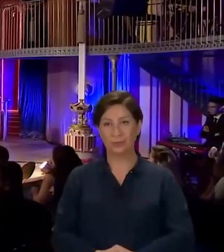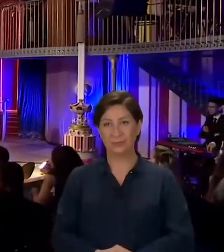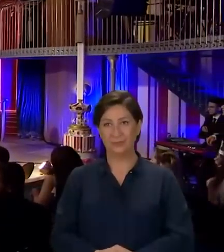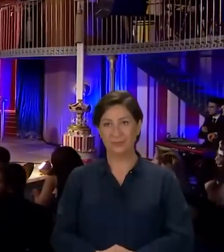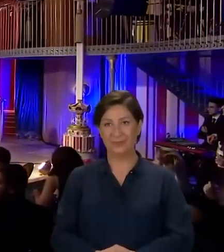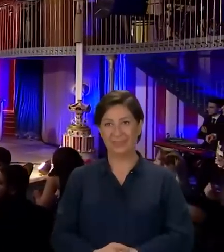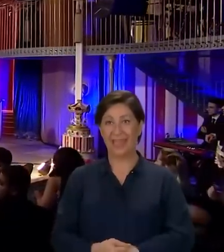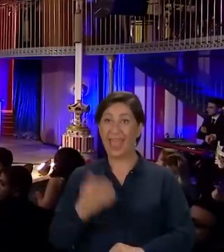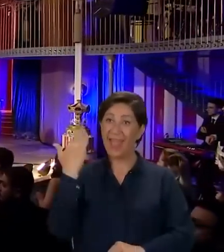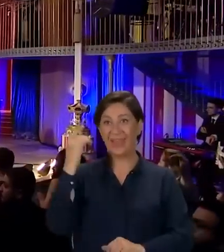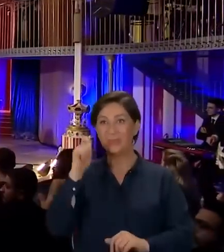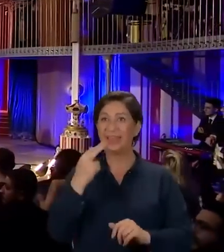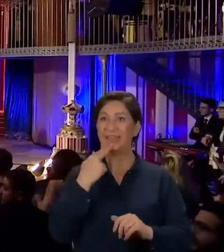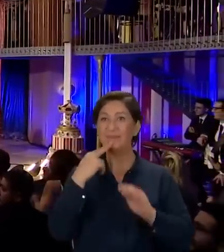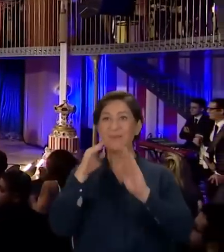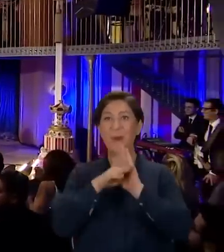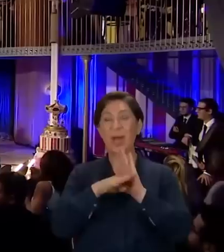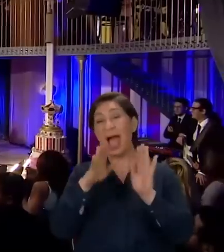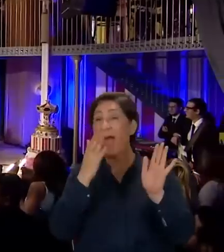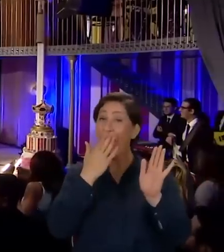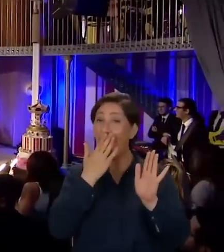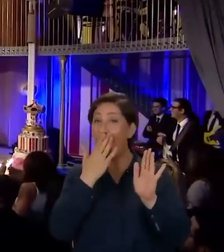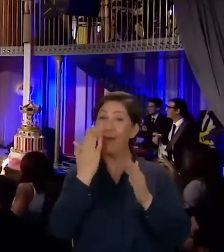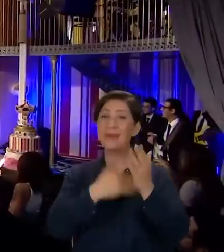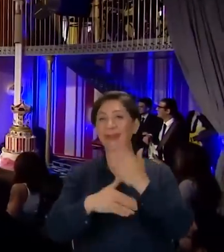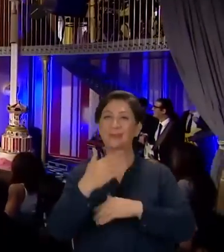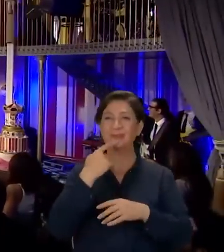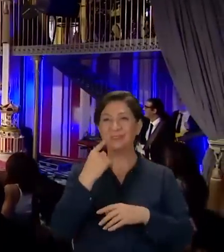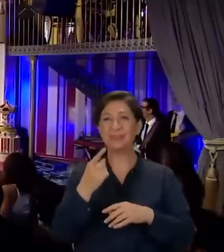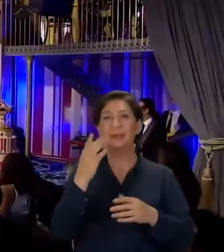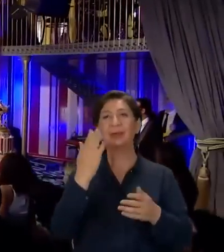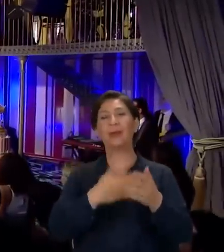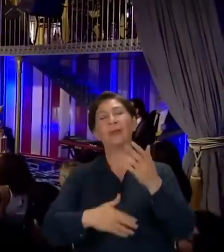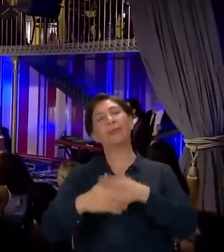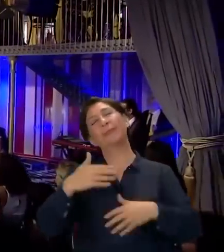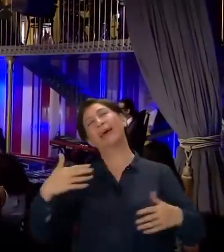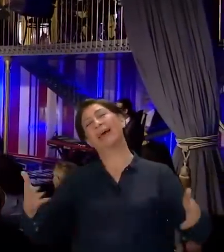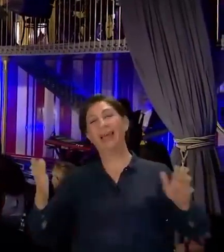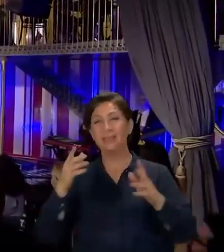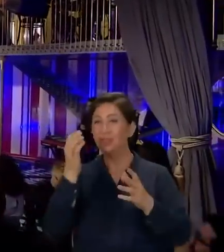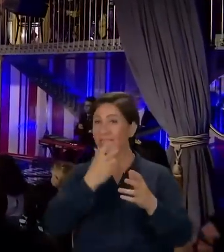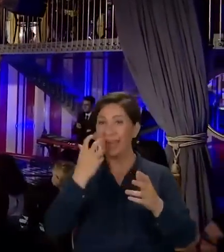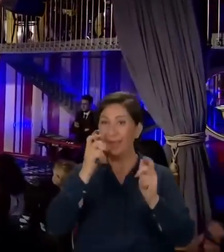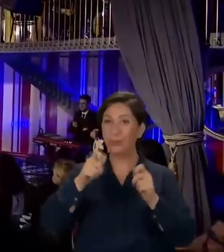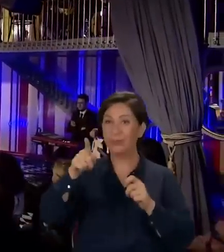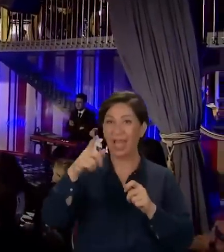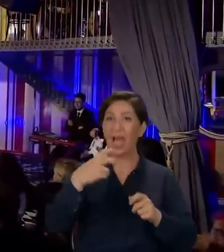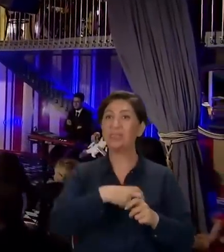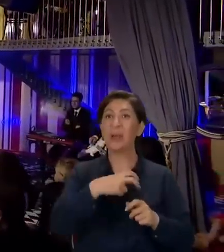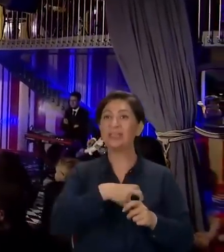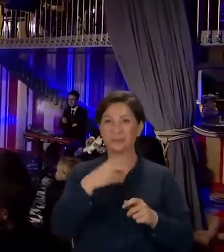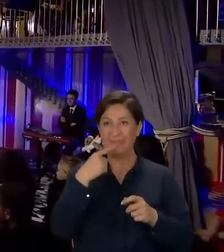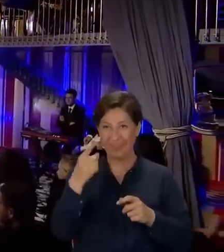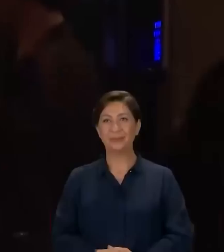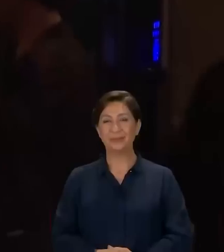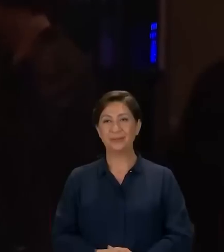de takılıyordum eskiden kadın programında mesela. Diyor ki ah yoruldum diyor. Yoruldum artık falan. Hemen şarkıya başladı. Aşığım aşığım falan.